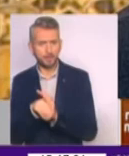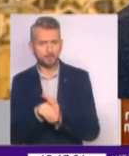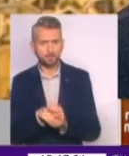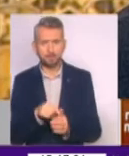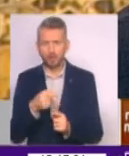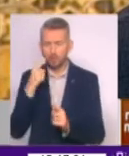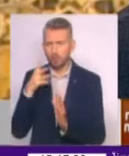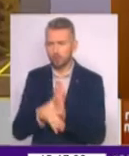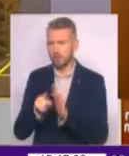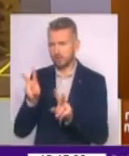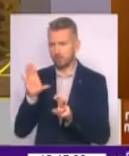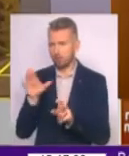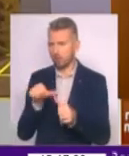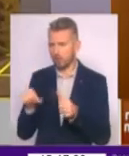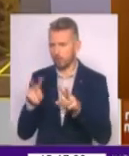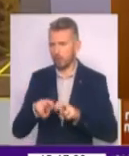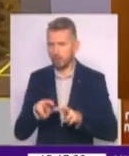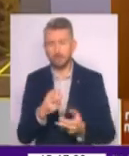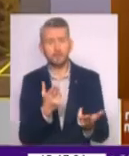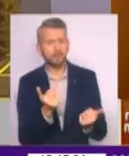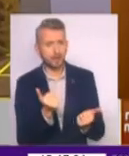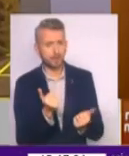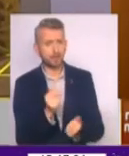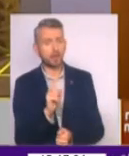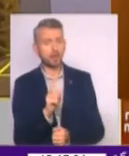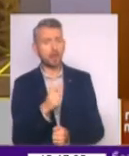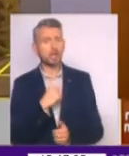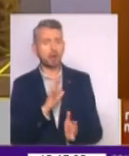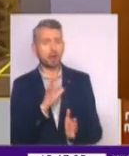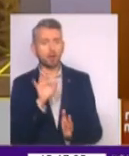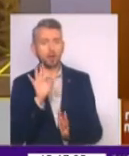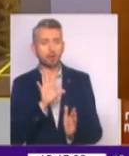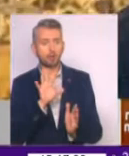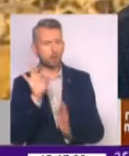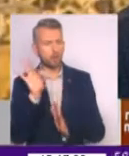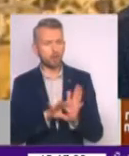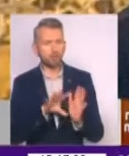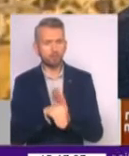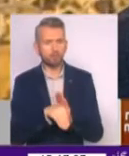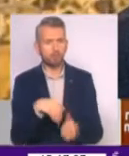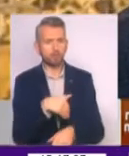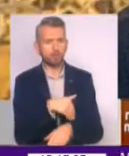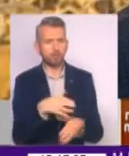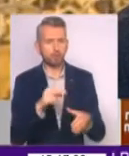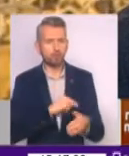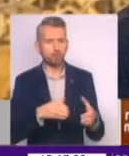тематика, яка буде окремо розглядатися, правильно? Так, так. Одна, я увійшов одразу в групу по вулиці Гончара,